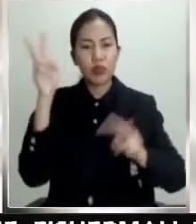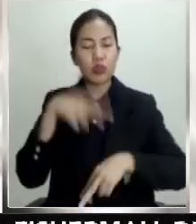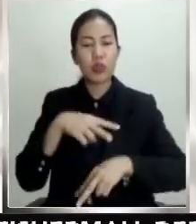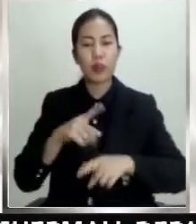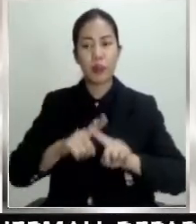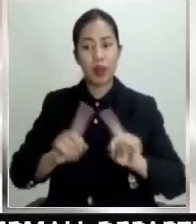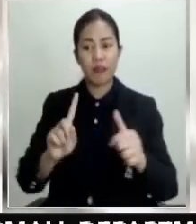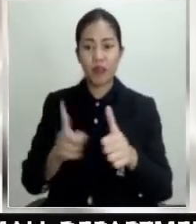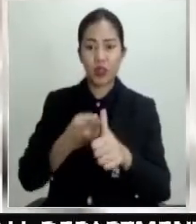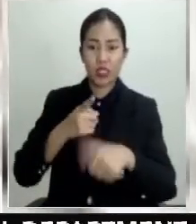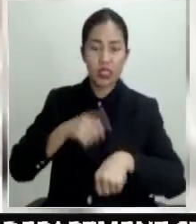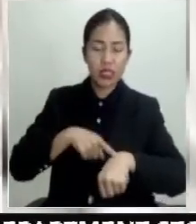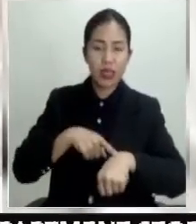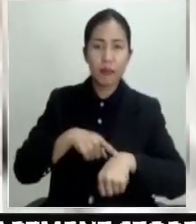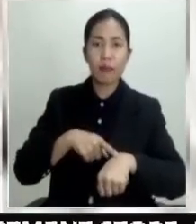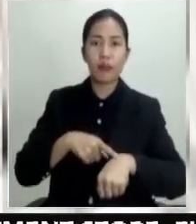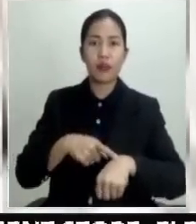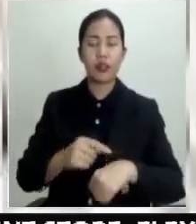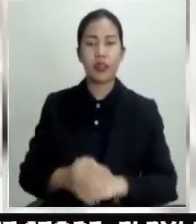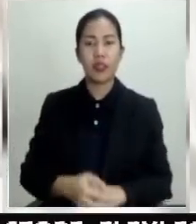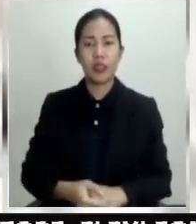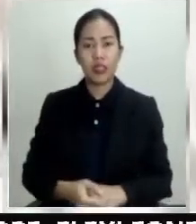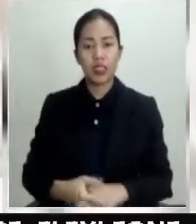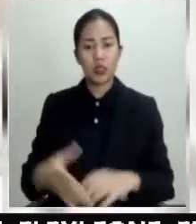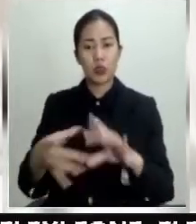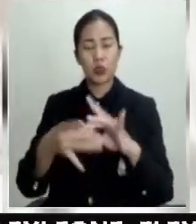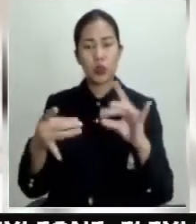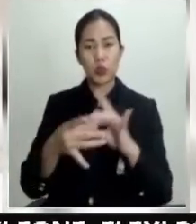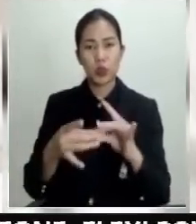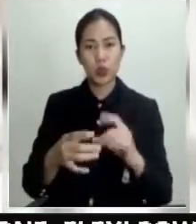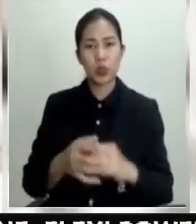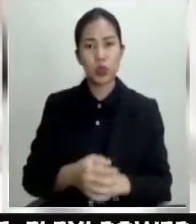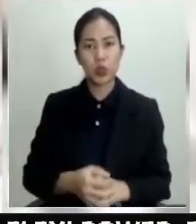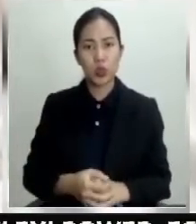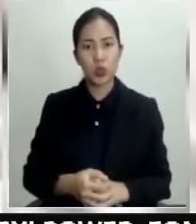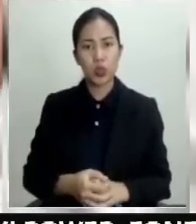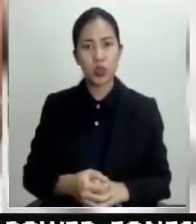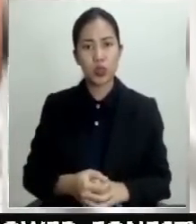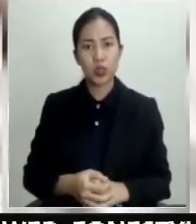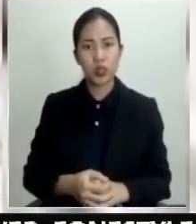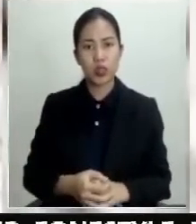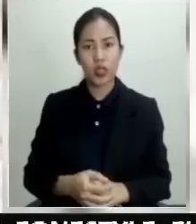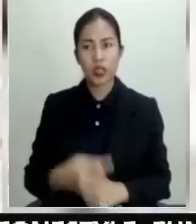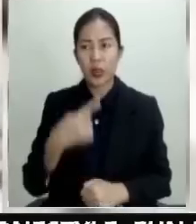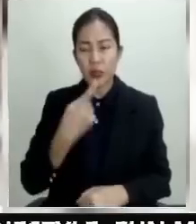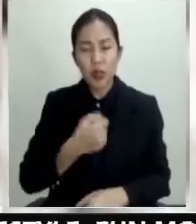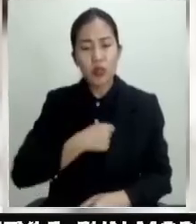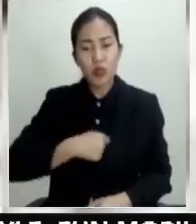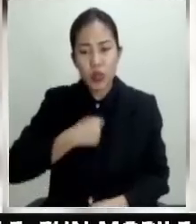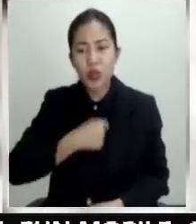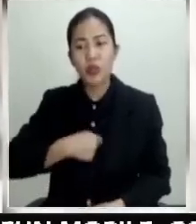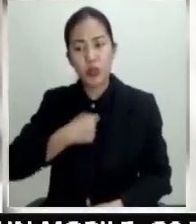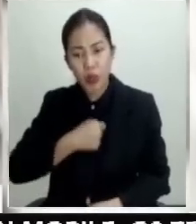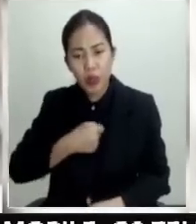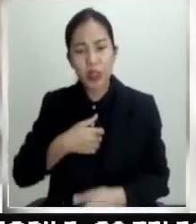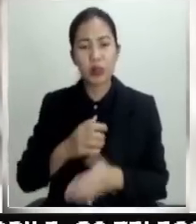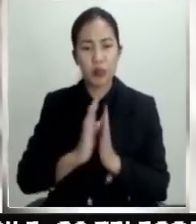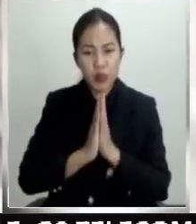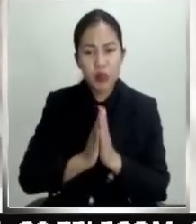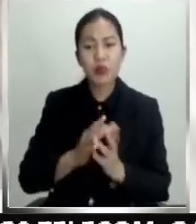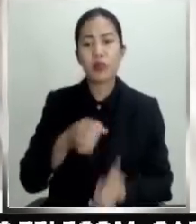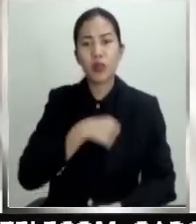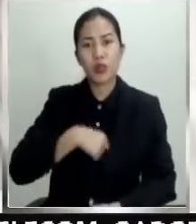ng first PI, talagang ganun-ganun pa sila. Sorry doon sa mga family